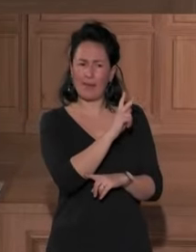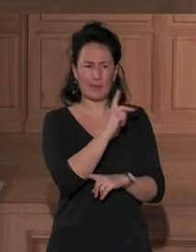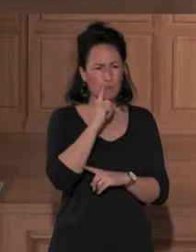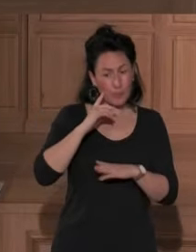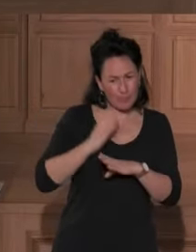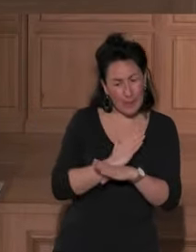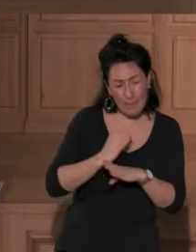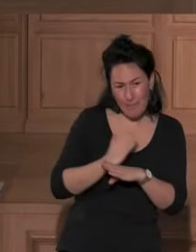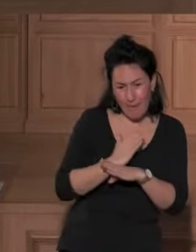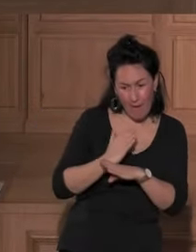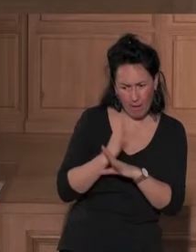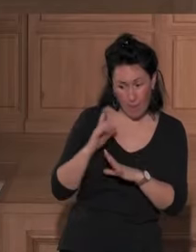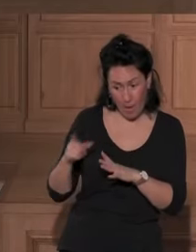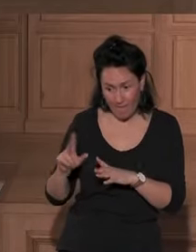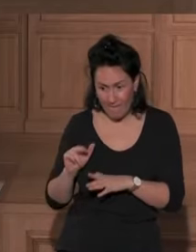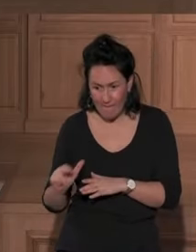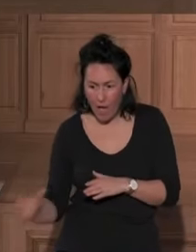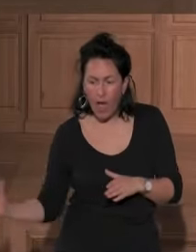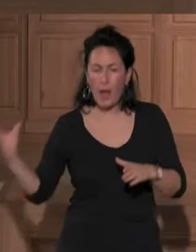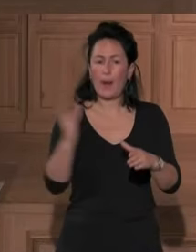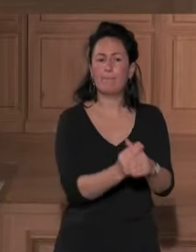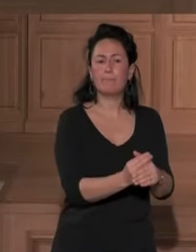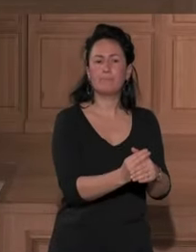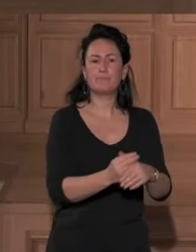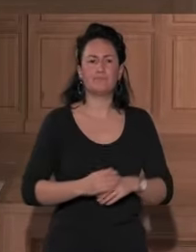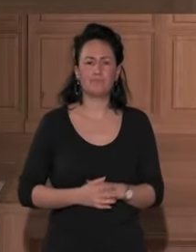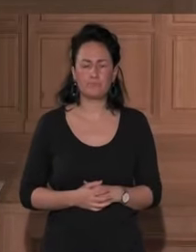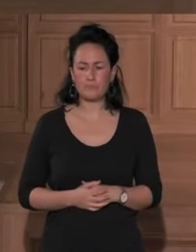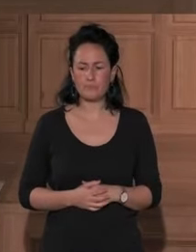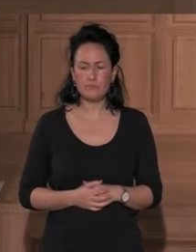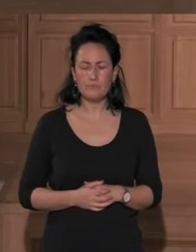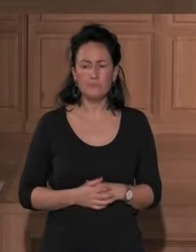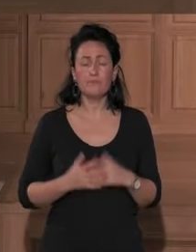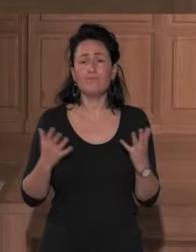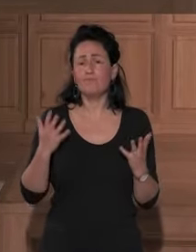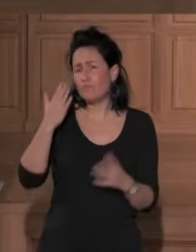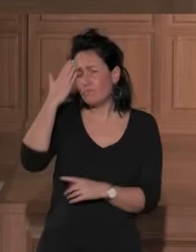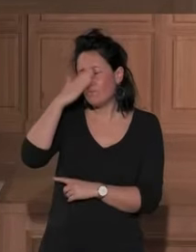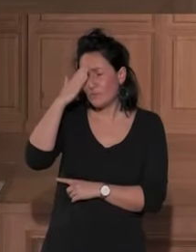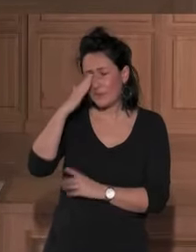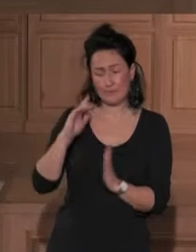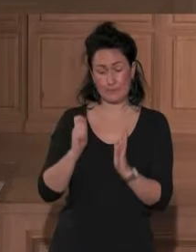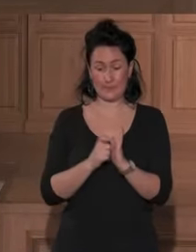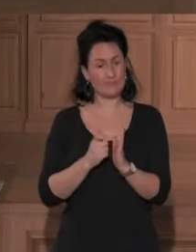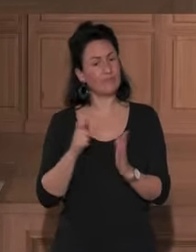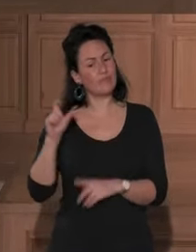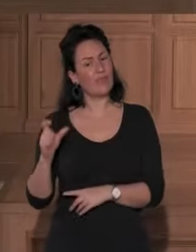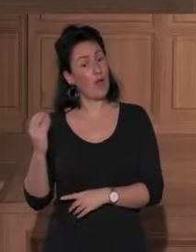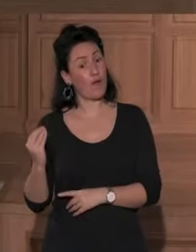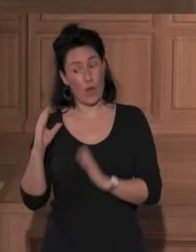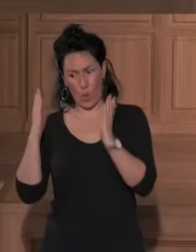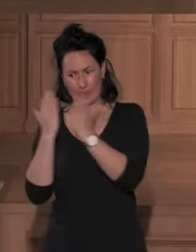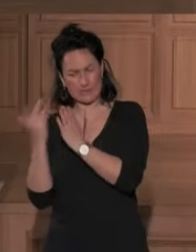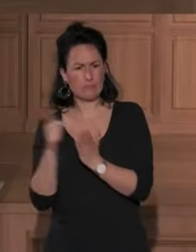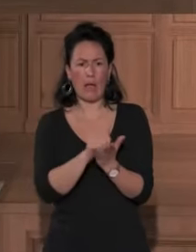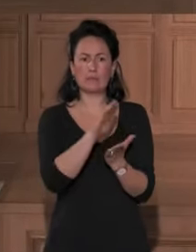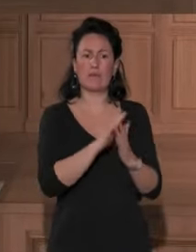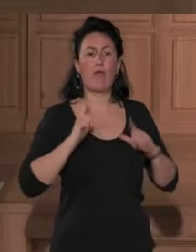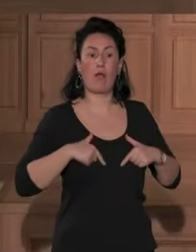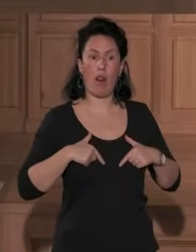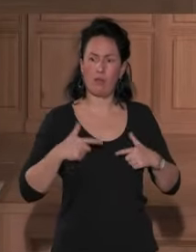Il faut savoir, je vais le dire ici, mais ça ne se dit pas. Mais vous savez que quand vous inscrivez un enfant autiste à l'école, vous faites n'importe